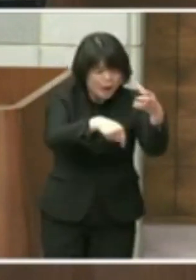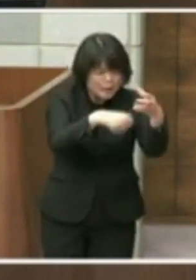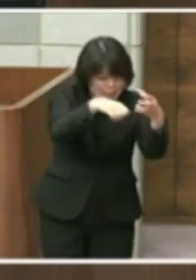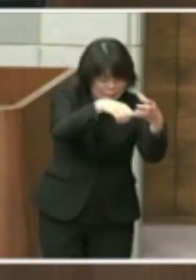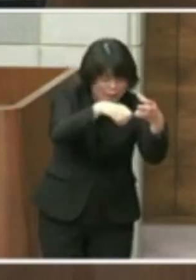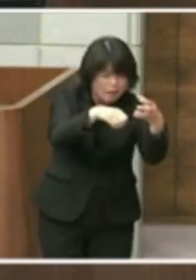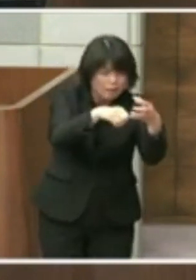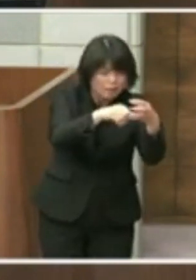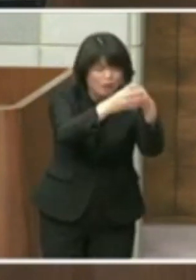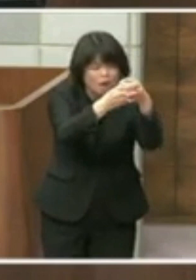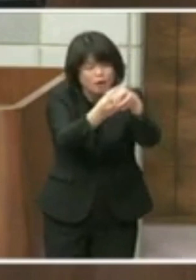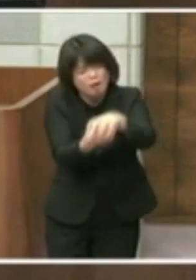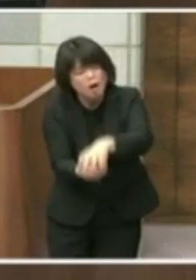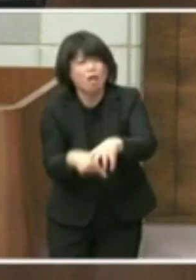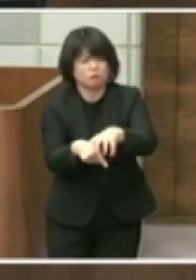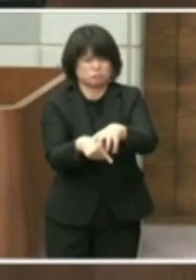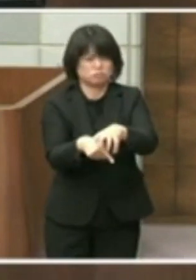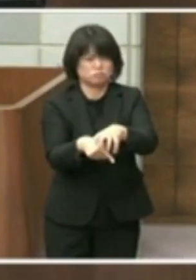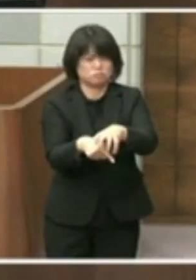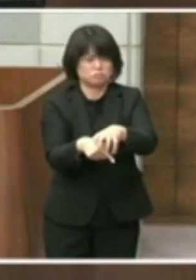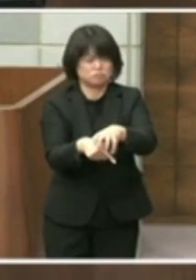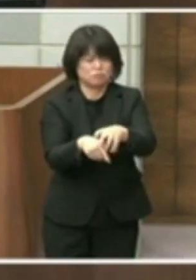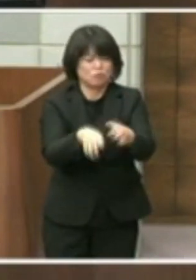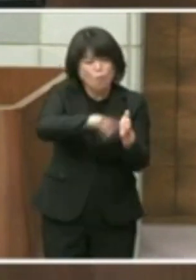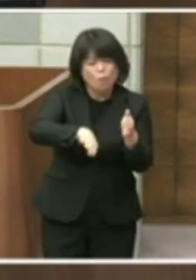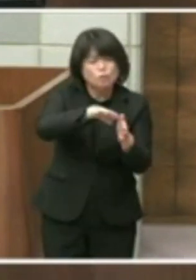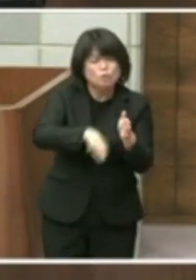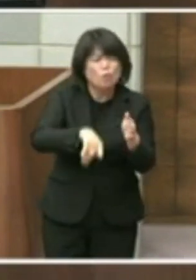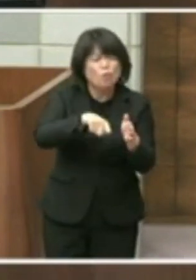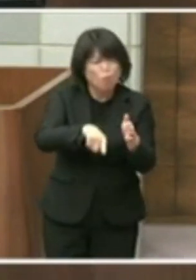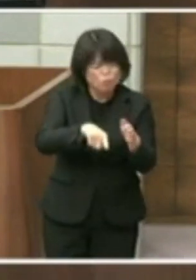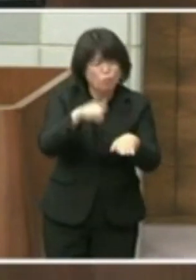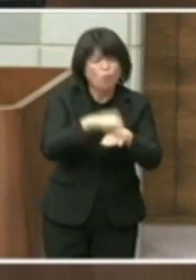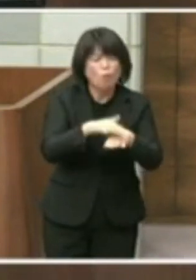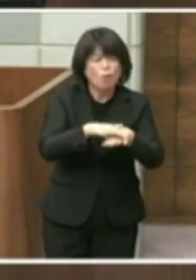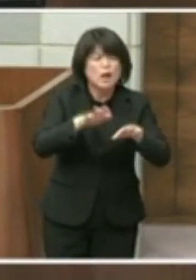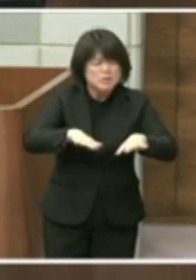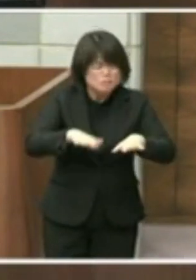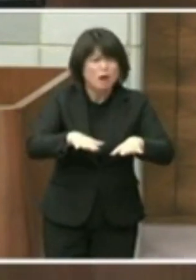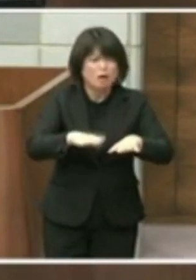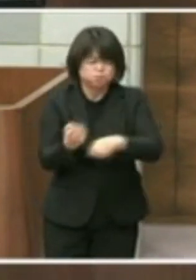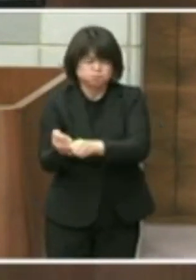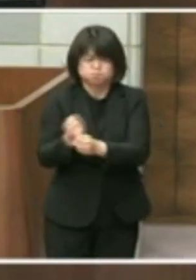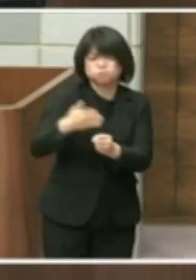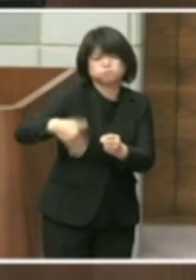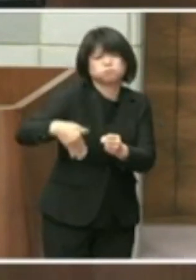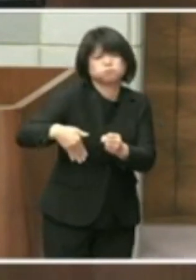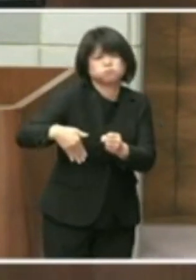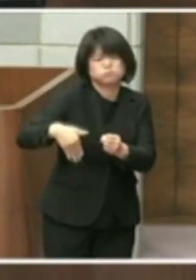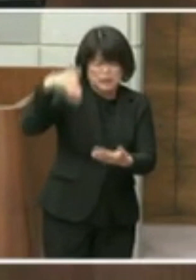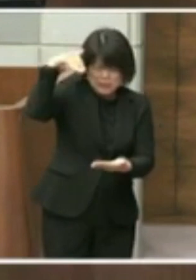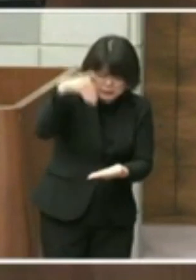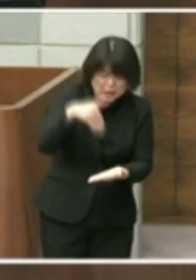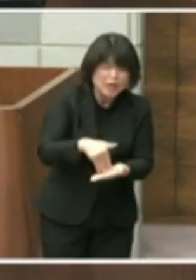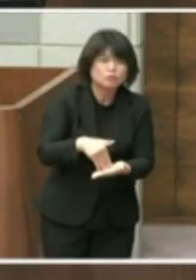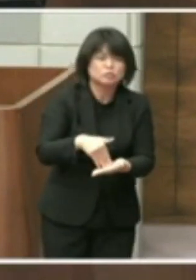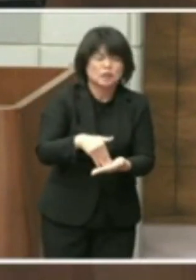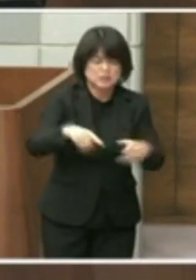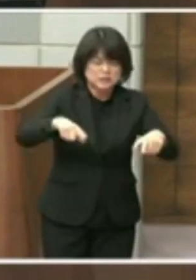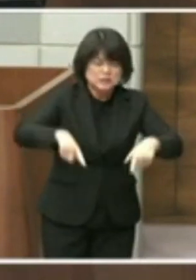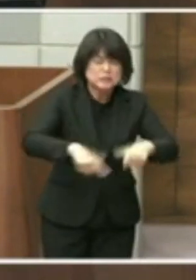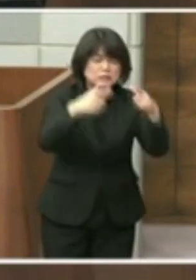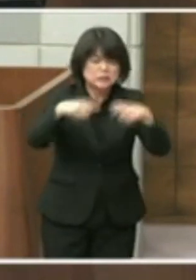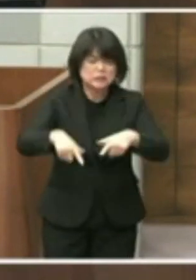られています。防除方法はいまだ確立されたものはなく、最悪の場合被害木